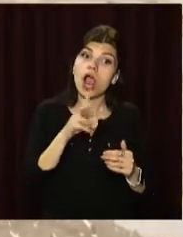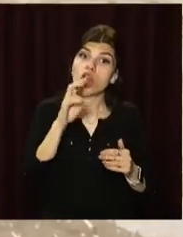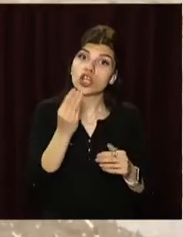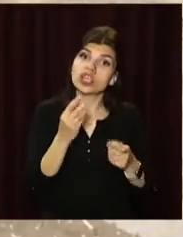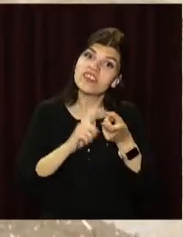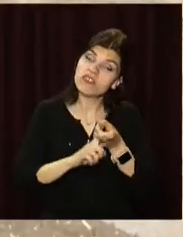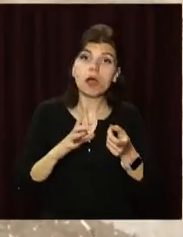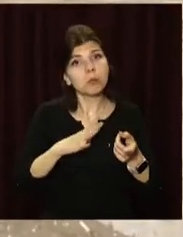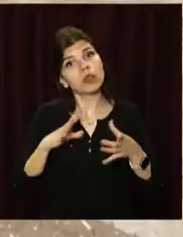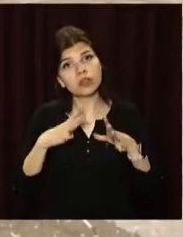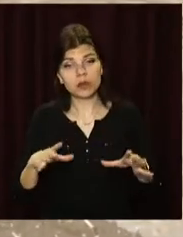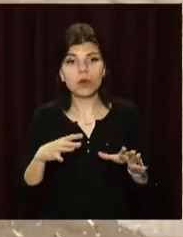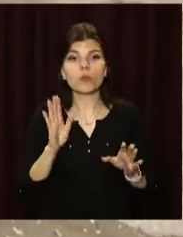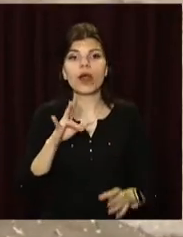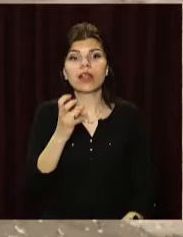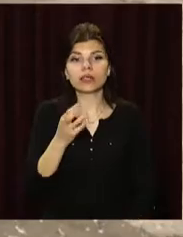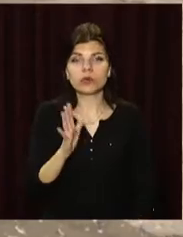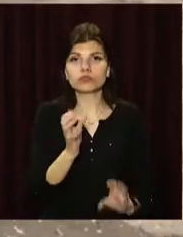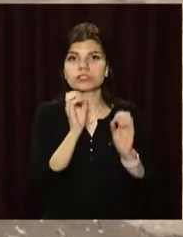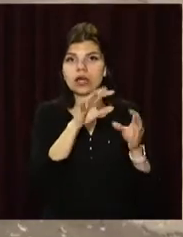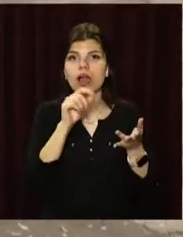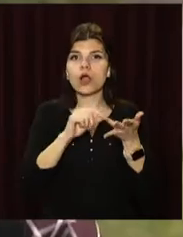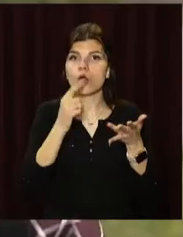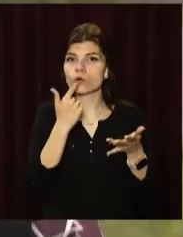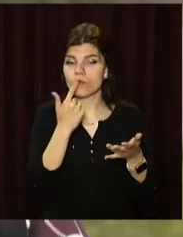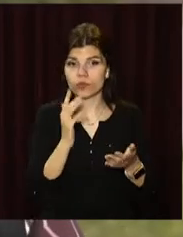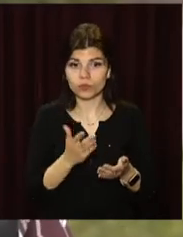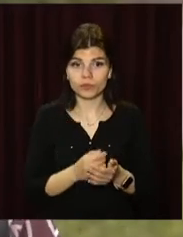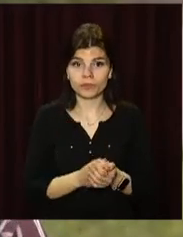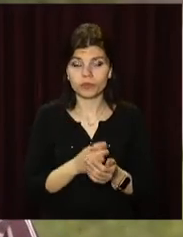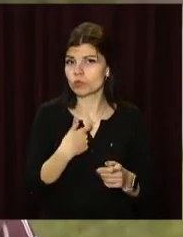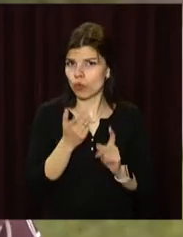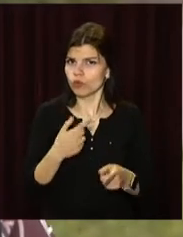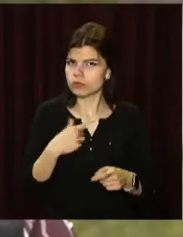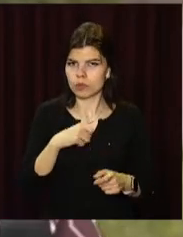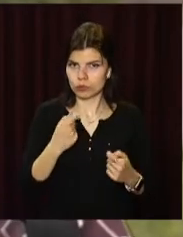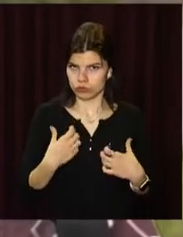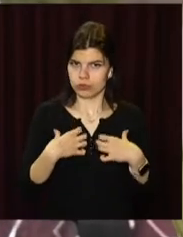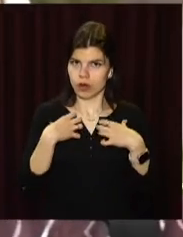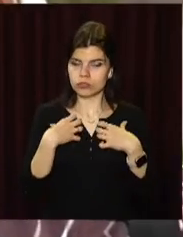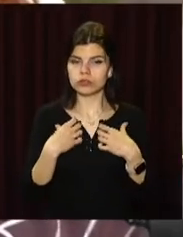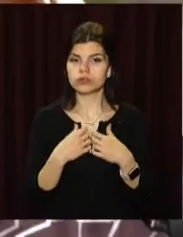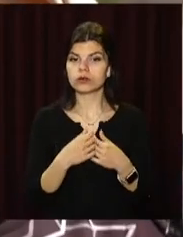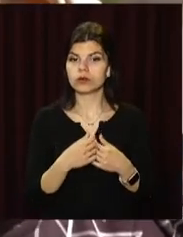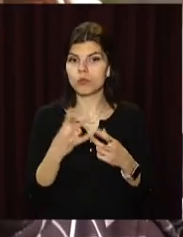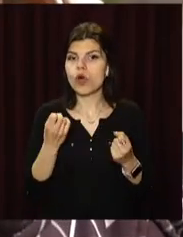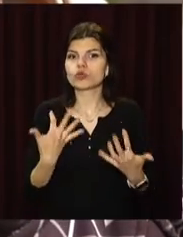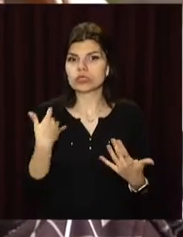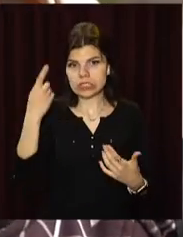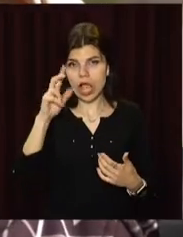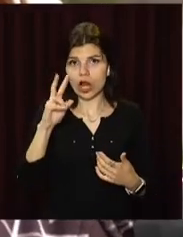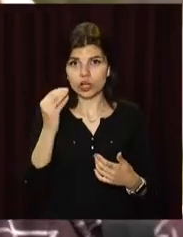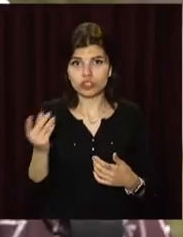кліщ інфекцію, згодом Настя здасть аналіз крові. На самом деле мені дуже страшно, тому що, наскільки я знаю,